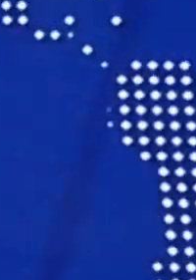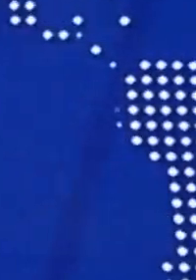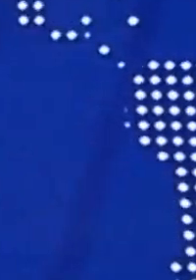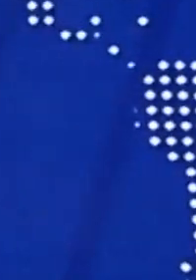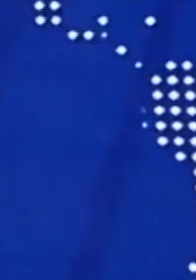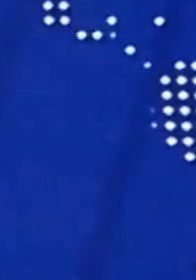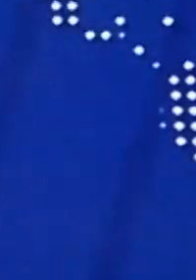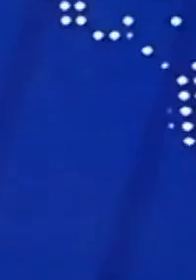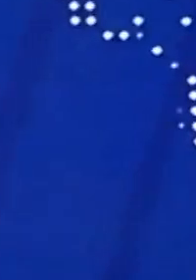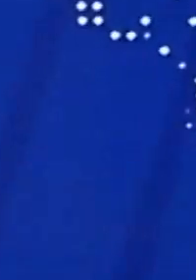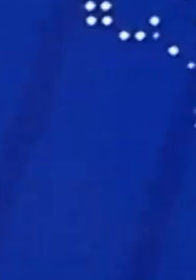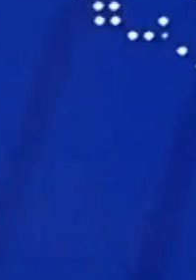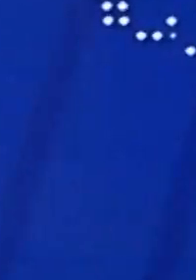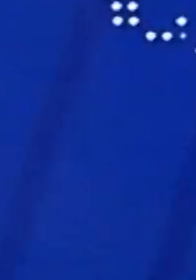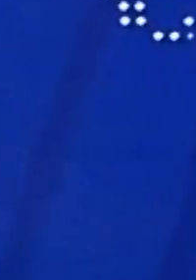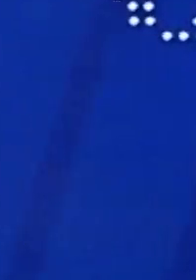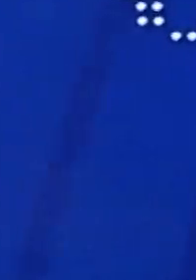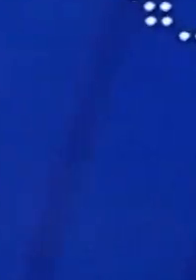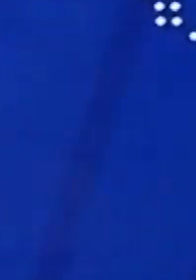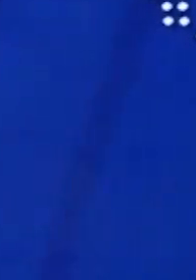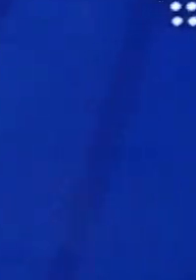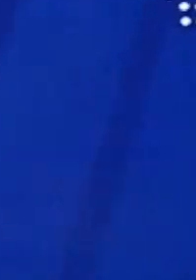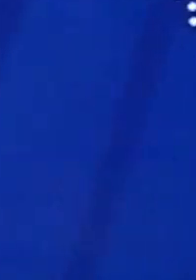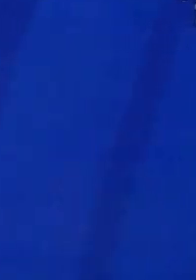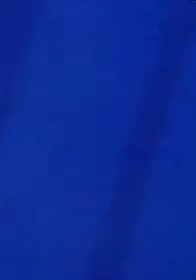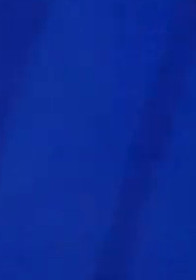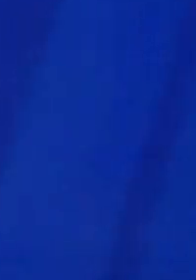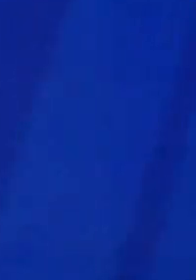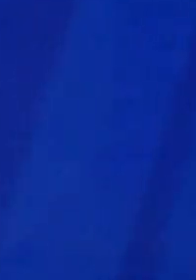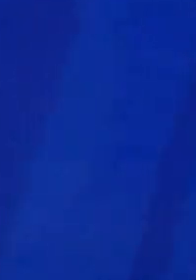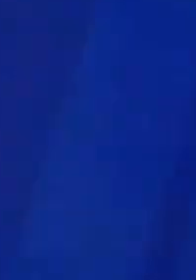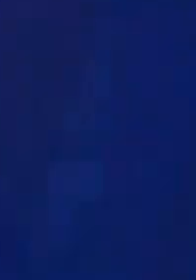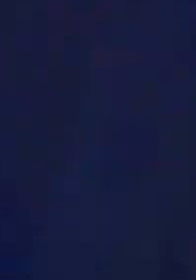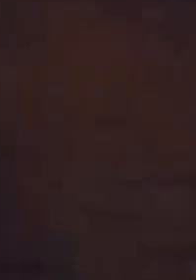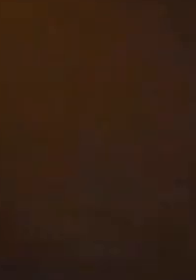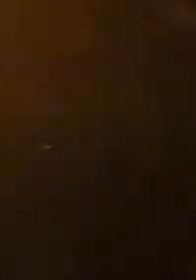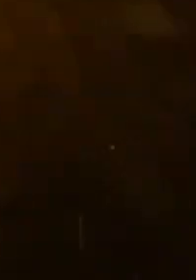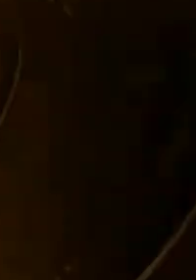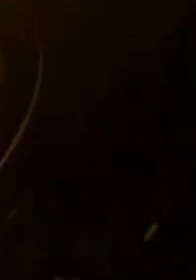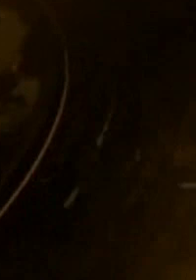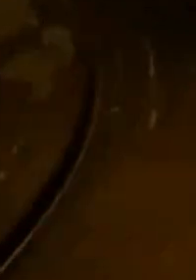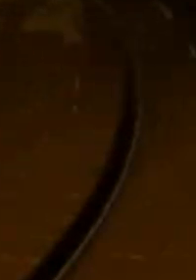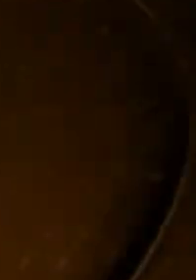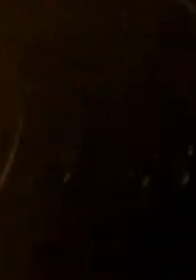ተመልከተና ብኣዮ ገንዘ ሓስኩም ዜናታት ዛዚ መለኹ ናብ ፀብፀባ ስፖርት የከስገረኩም ሓየሎም ኪሮስ።